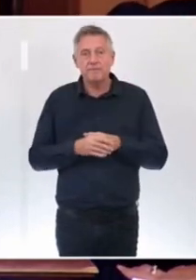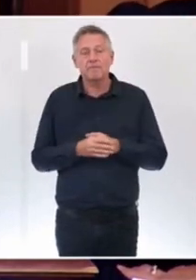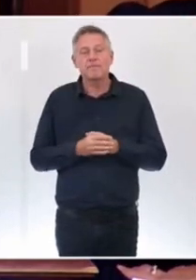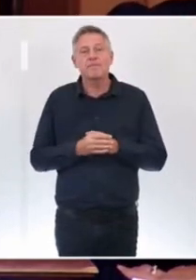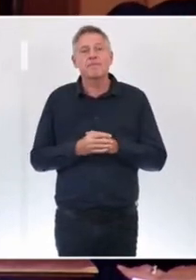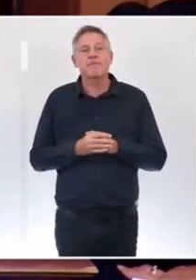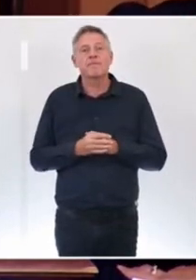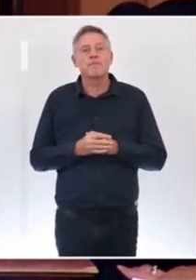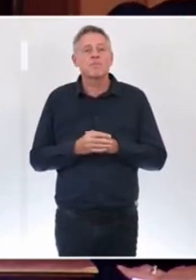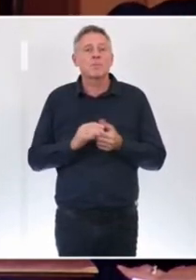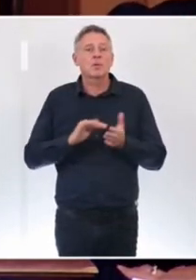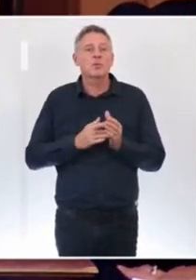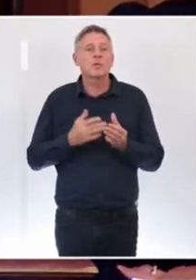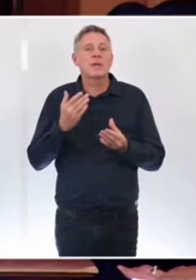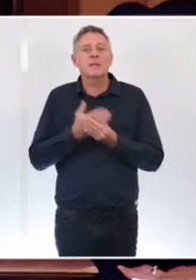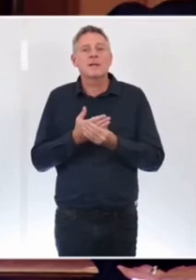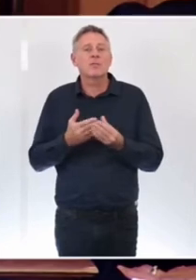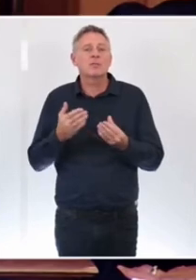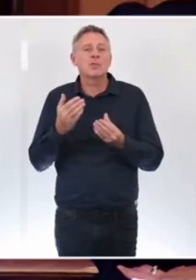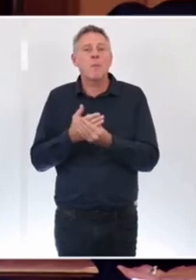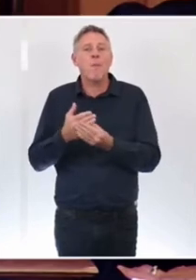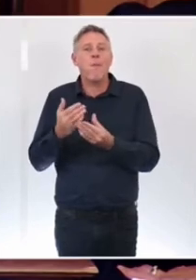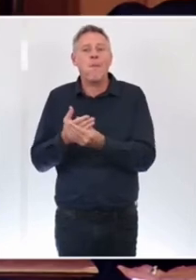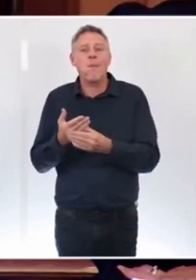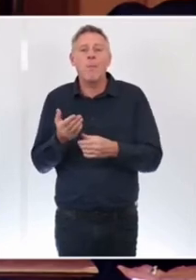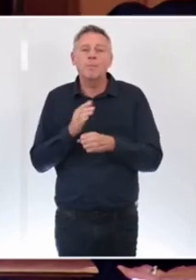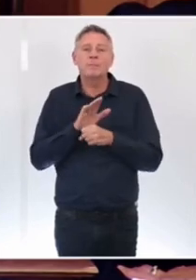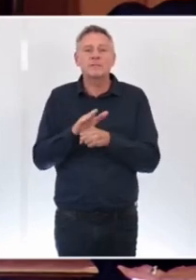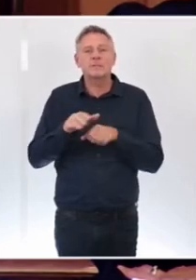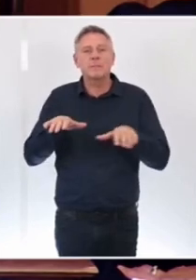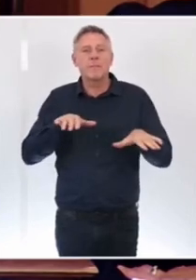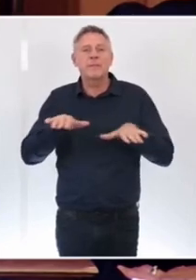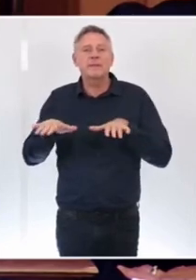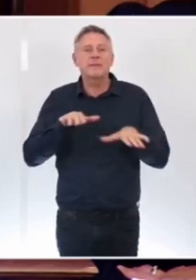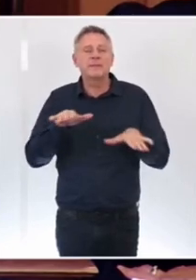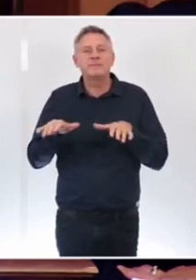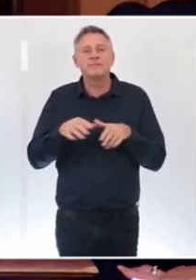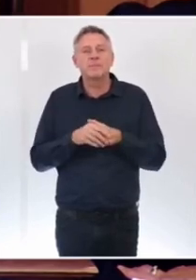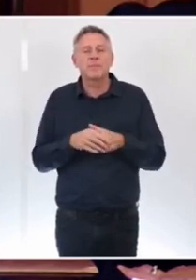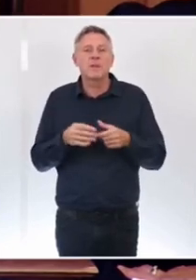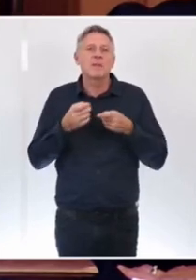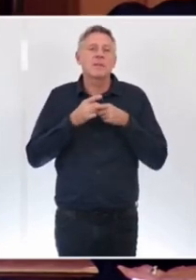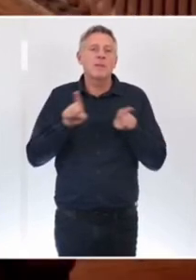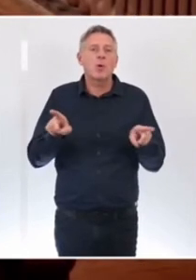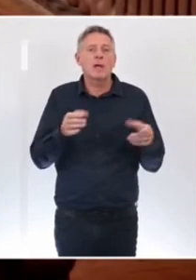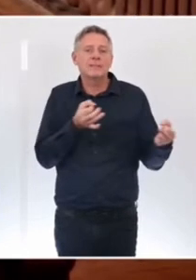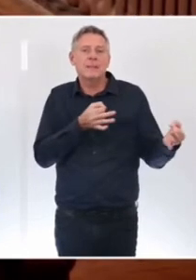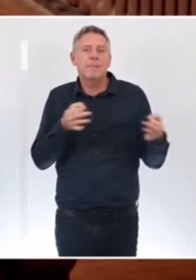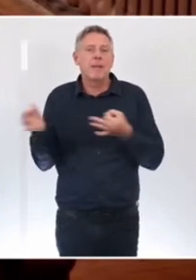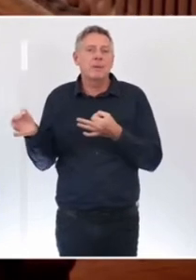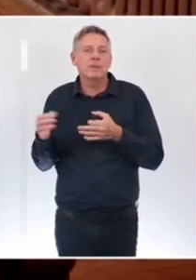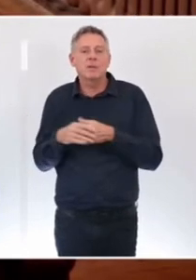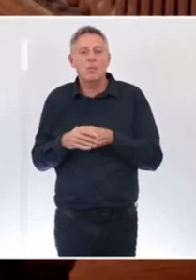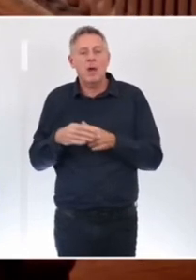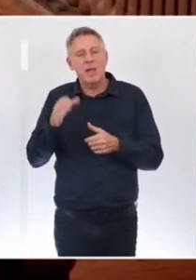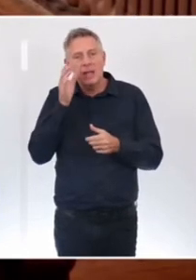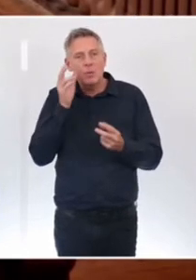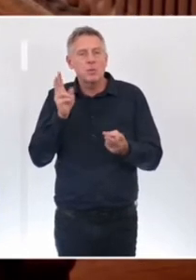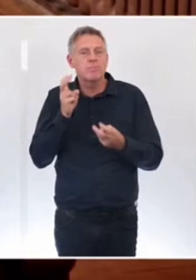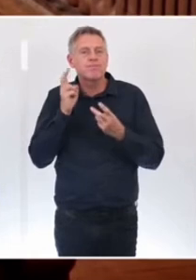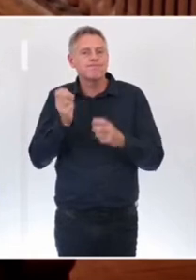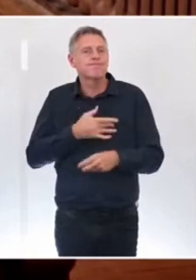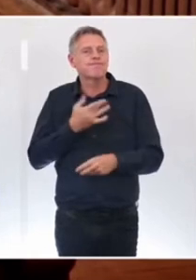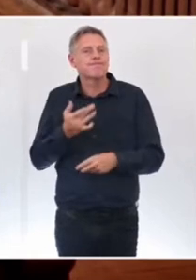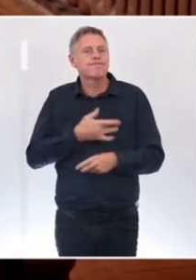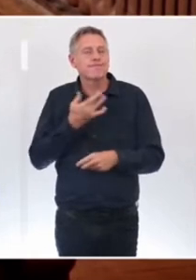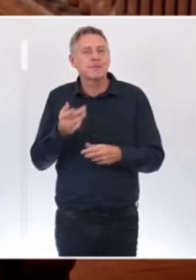des interventions qui ont été faites pour présenter les dispositifs de démocratie permanente, je les ai toujours écoutées avec beaucoup d'attention, qu'elles soient